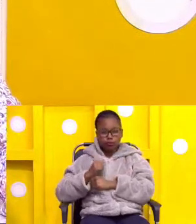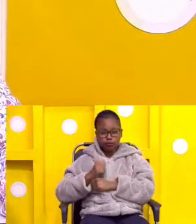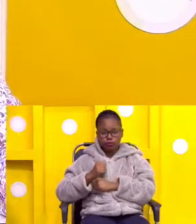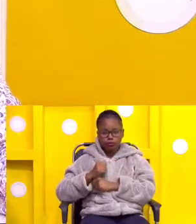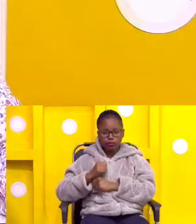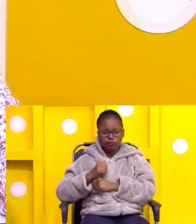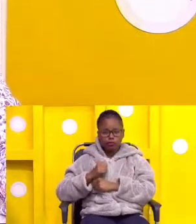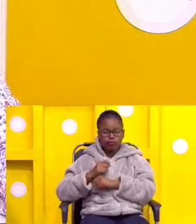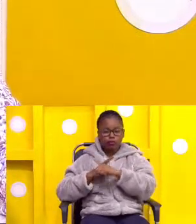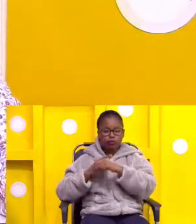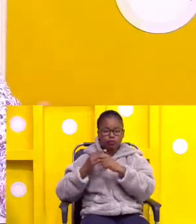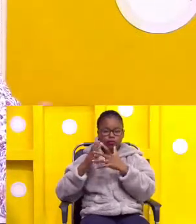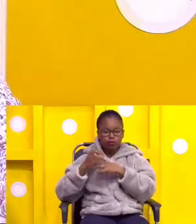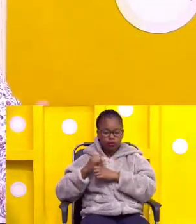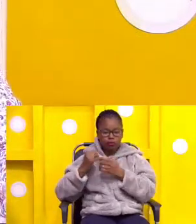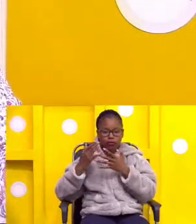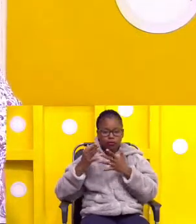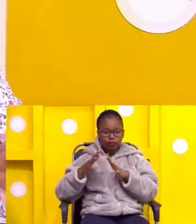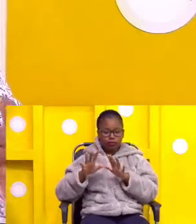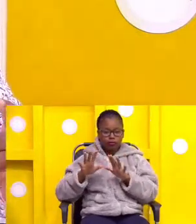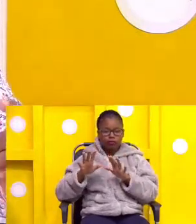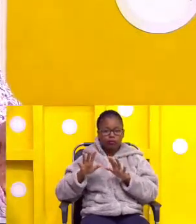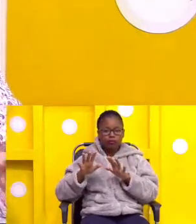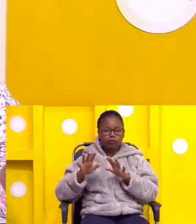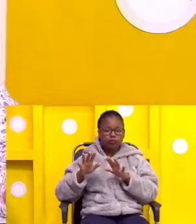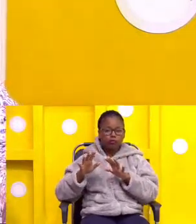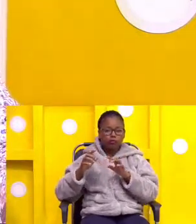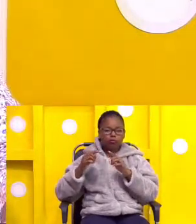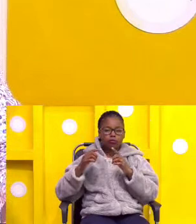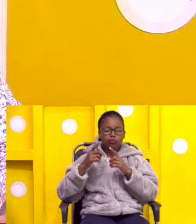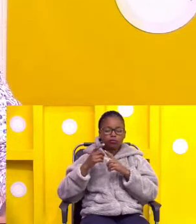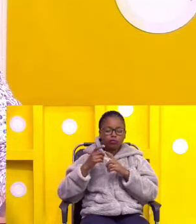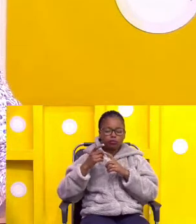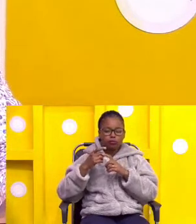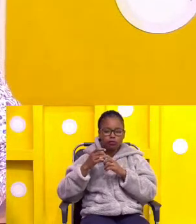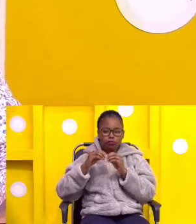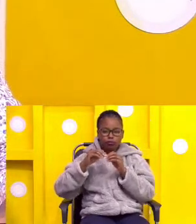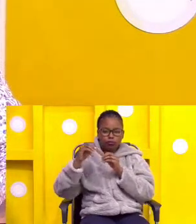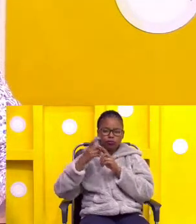wa mwihoka ni aliukire ni imire kuri ari akuo